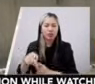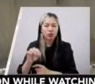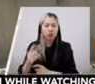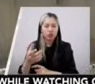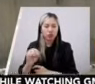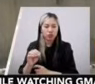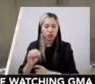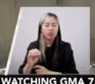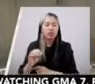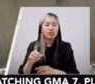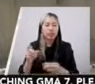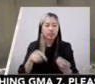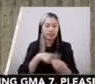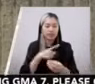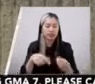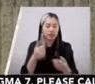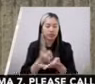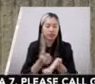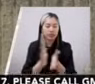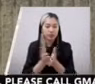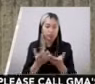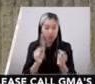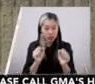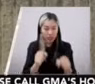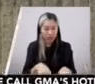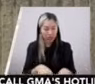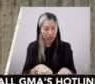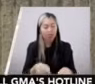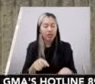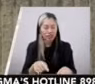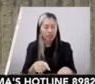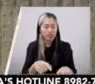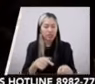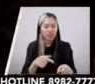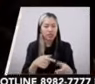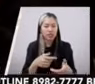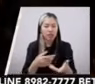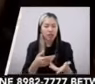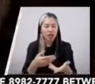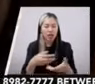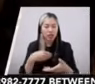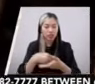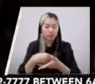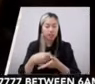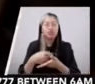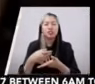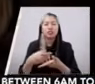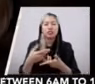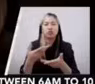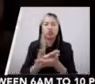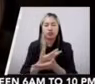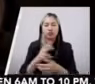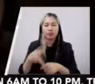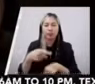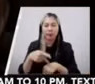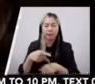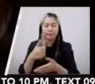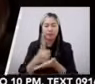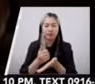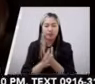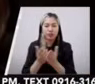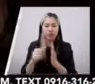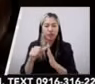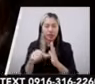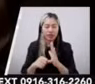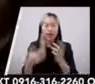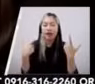ang passport ng isang pugante sa ilalim ng New Philippine Passport Act. May arrest warrant si Guo sa Senado at nahaharap